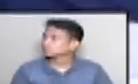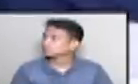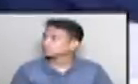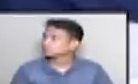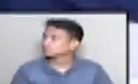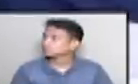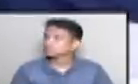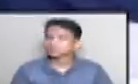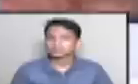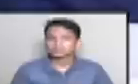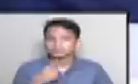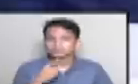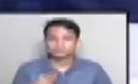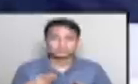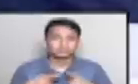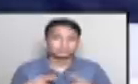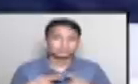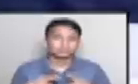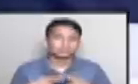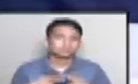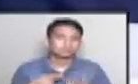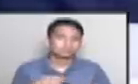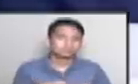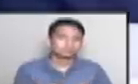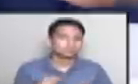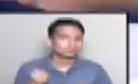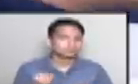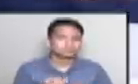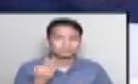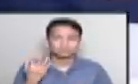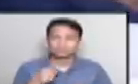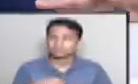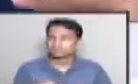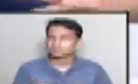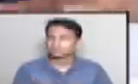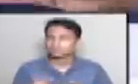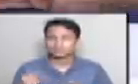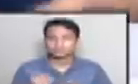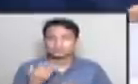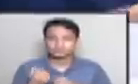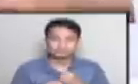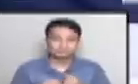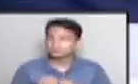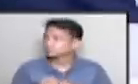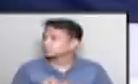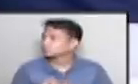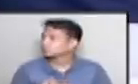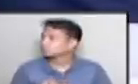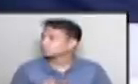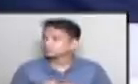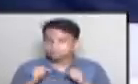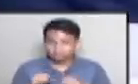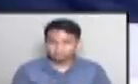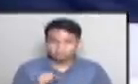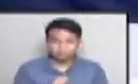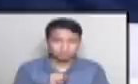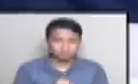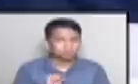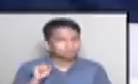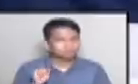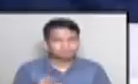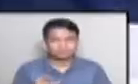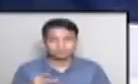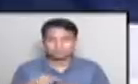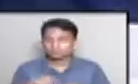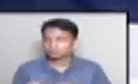namin hindi nabayaran. Eh. Oh, holiday, babayaran. Kwentahin nyo yung mga holiday. Kung mga ilang holiday, babayaran nyo. Nagtrabaho kayo, double pay pag